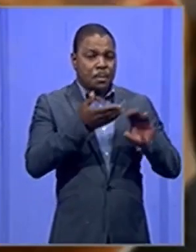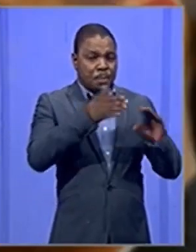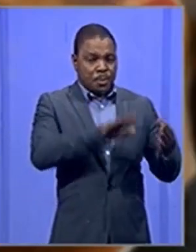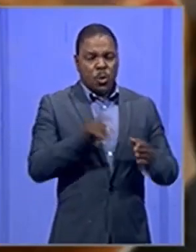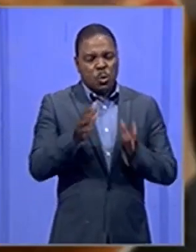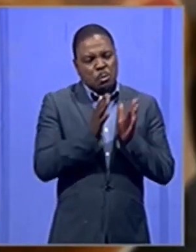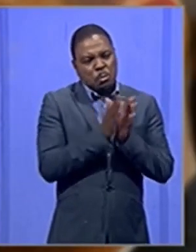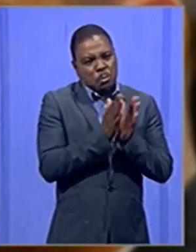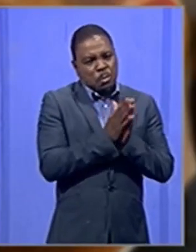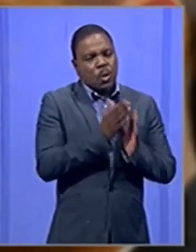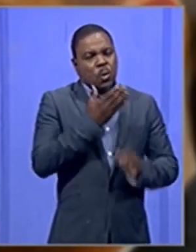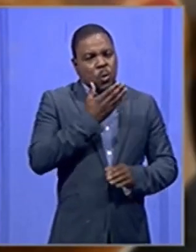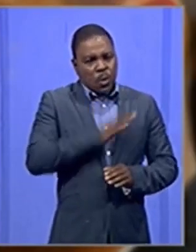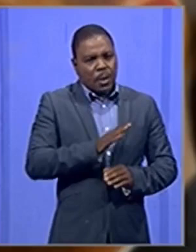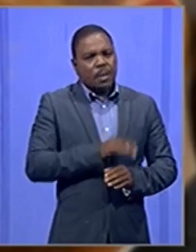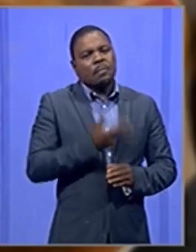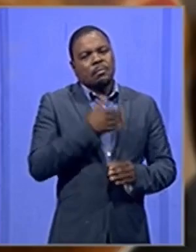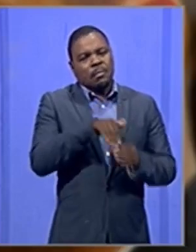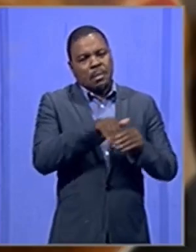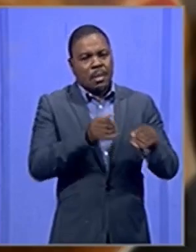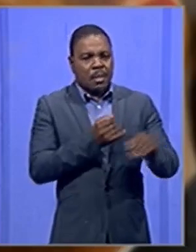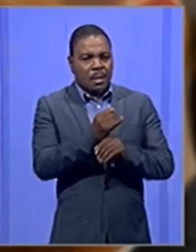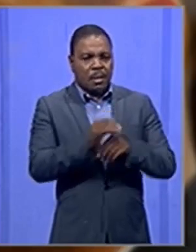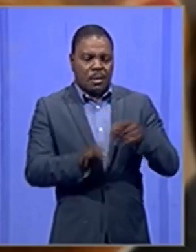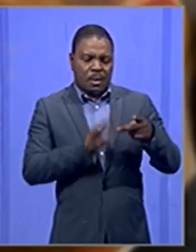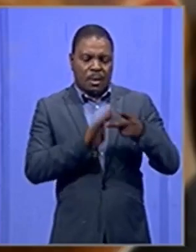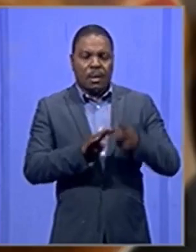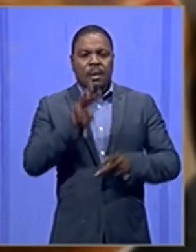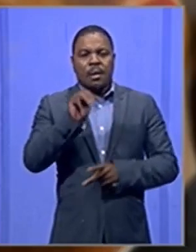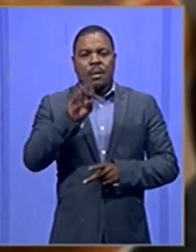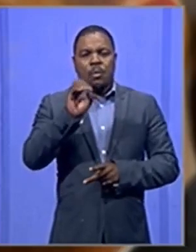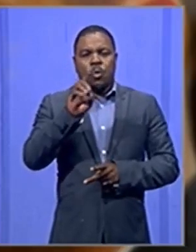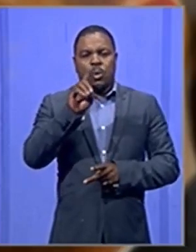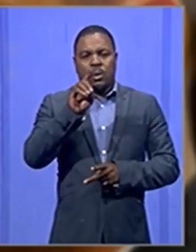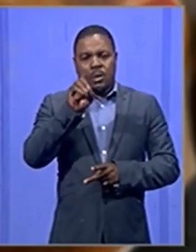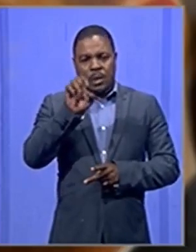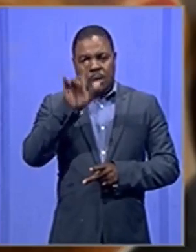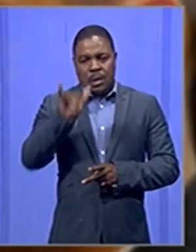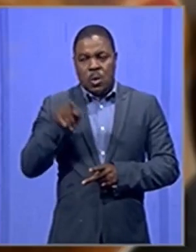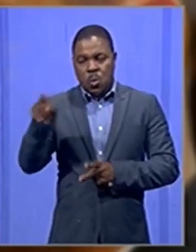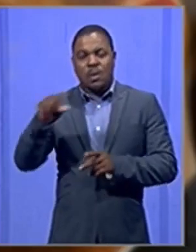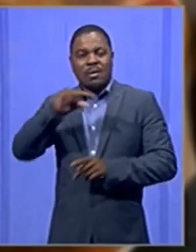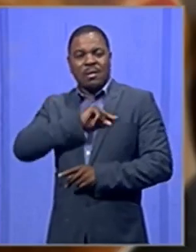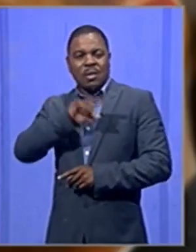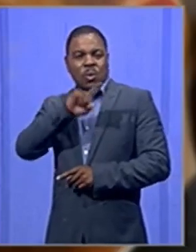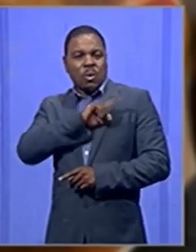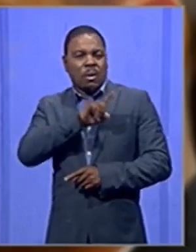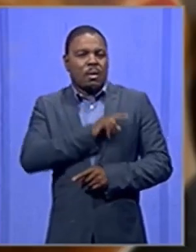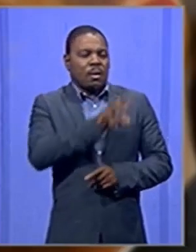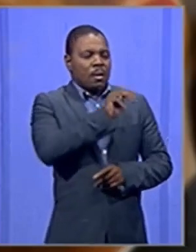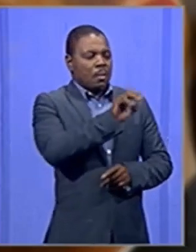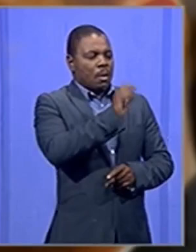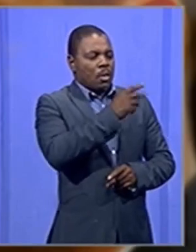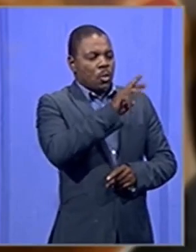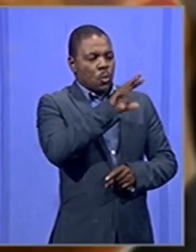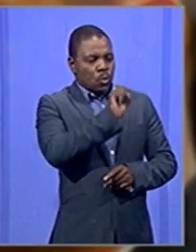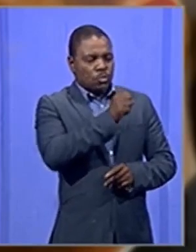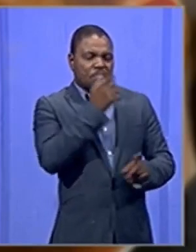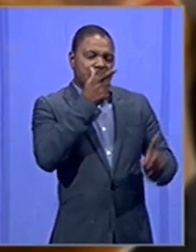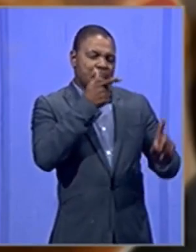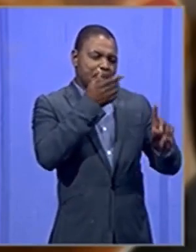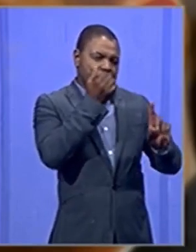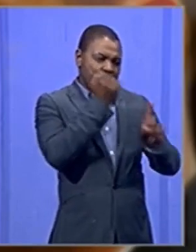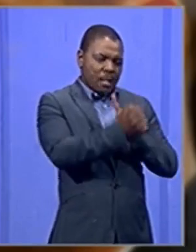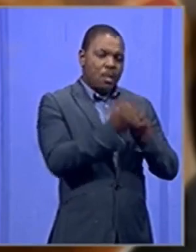dira kopo ya go gololwa ka parola. Donovan Mutli yo le ena bonwe molato wa polao ya ga Lee Matthews ka